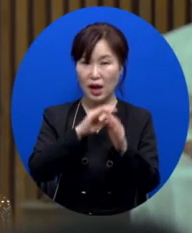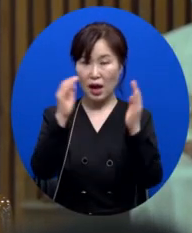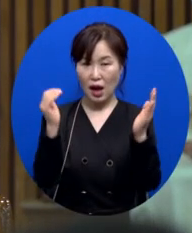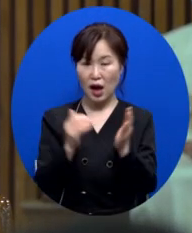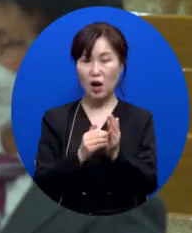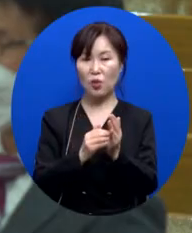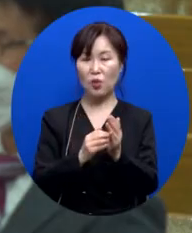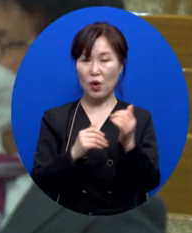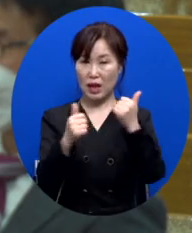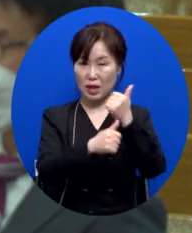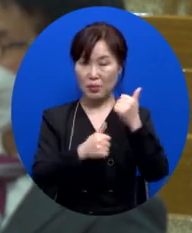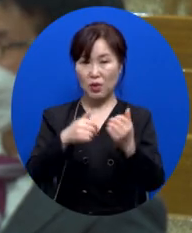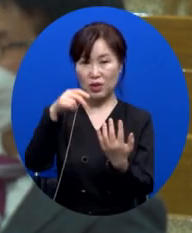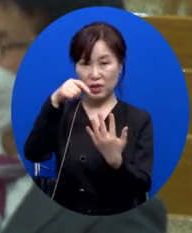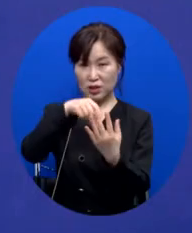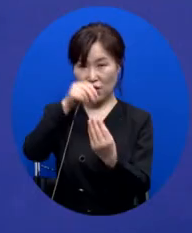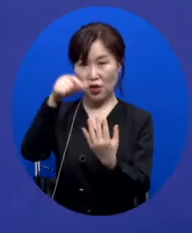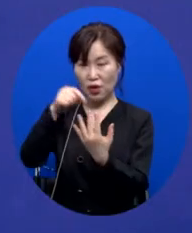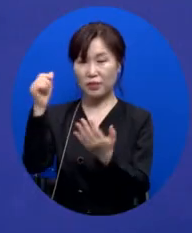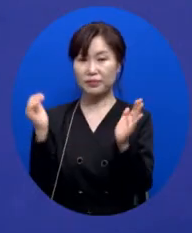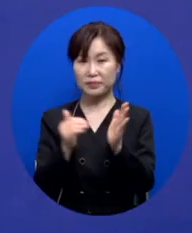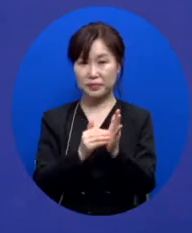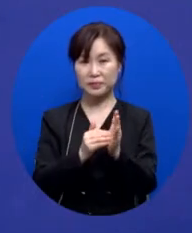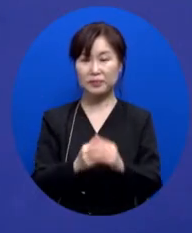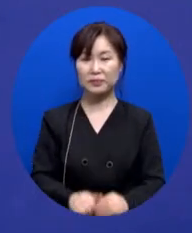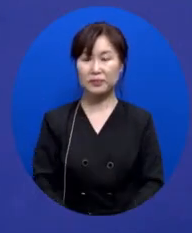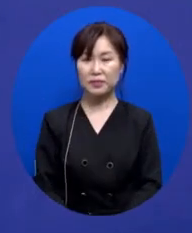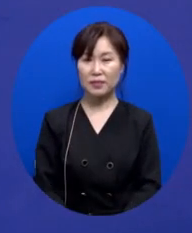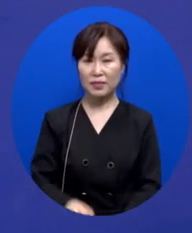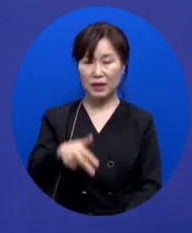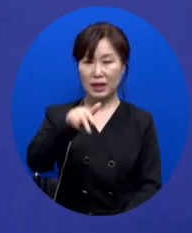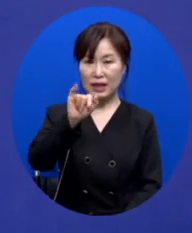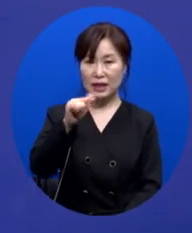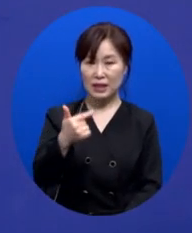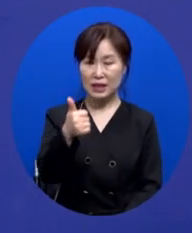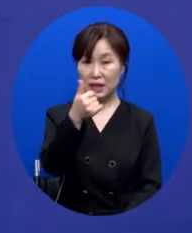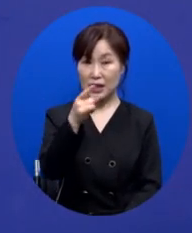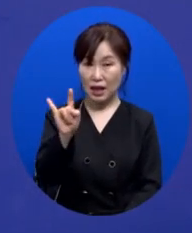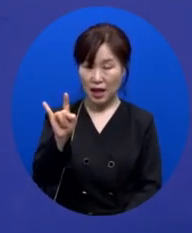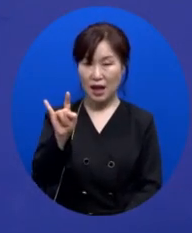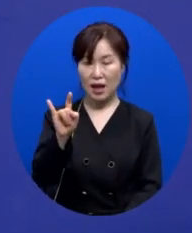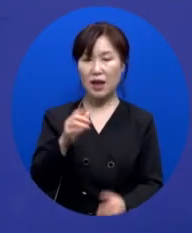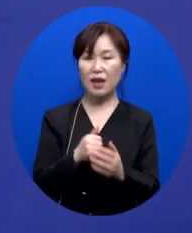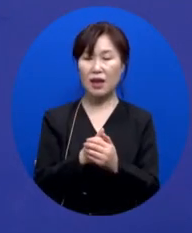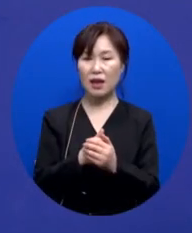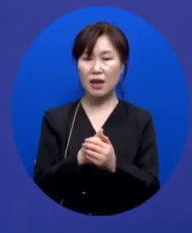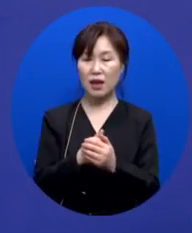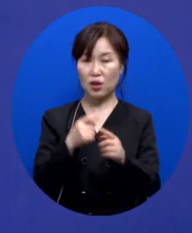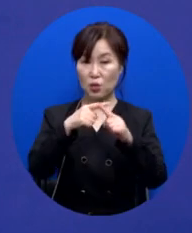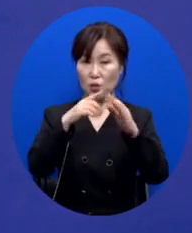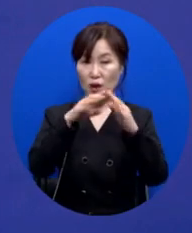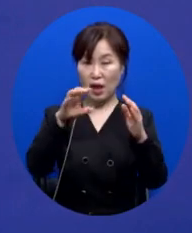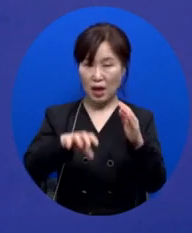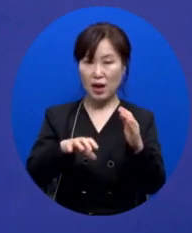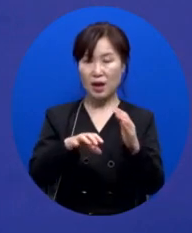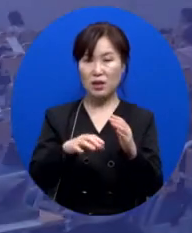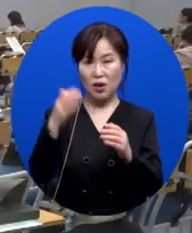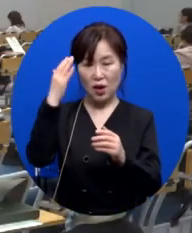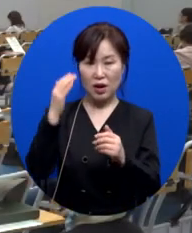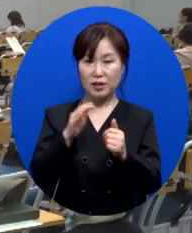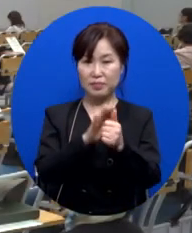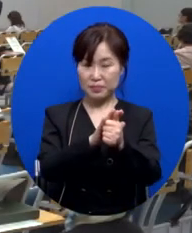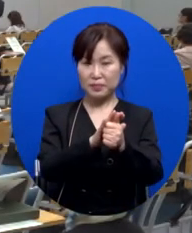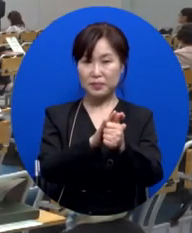선거를 실시했습니다 진행 엄청 교회가 항존직 은퇴이민 직 감사예배를 드렸습니다